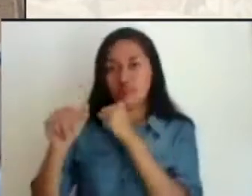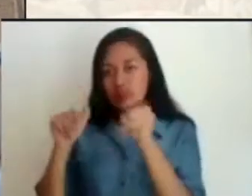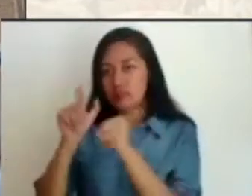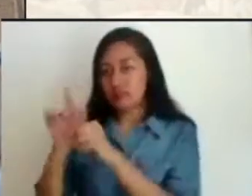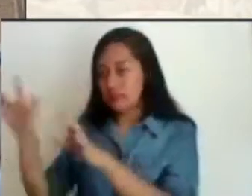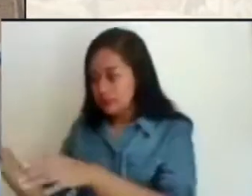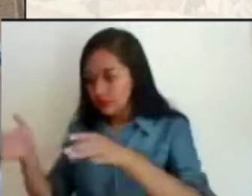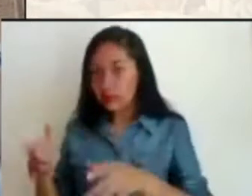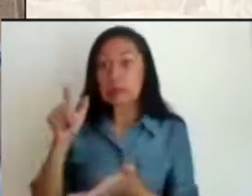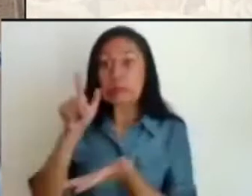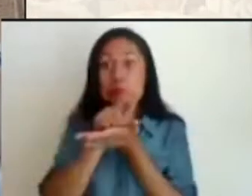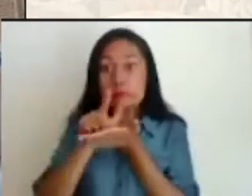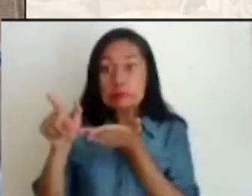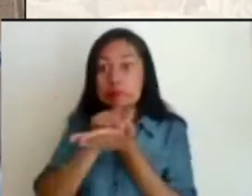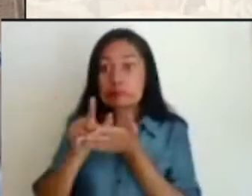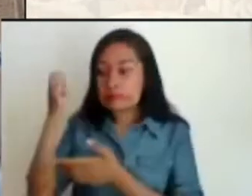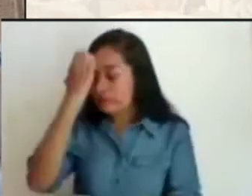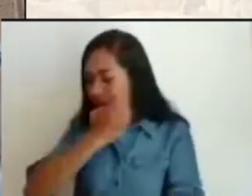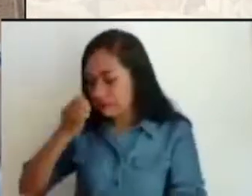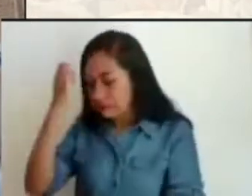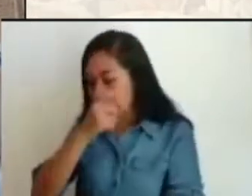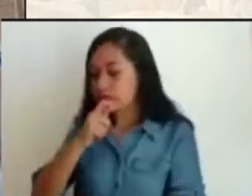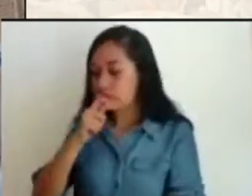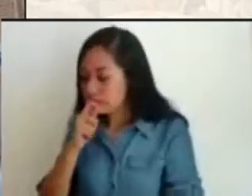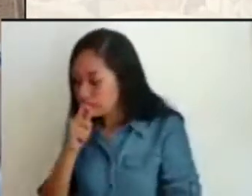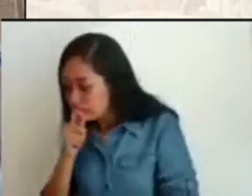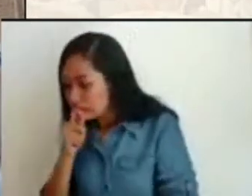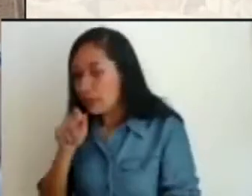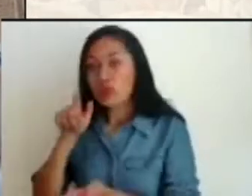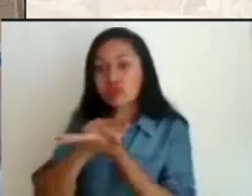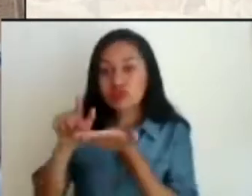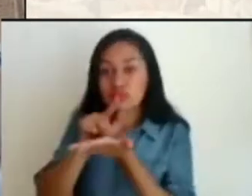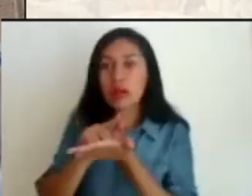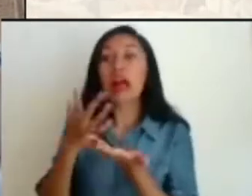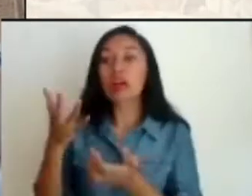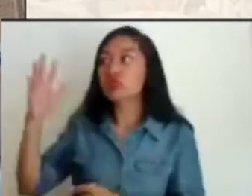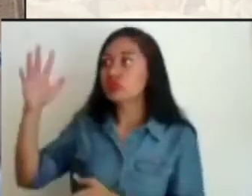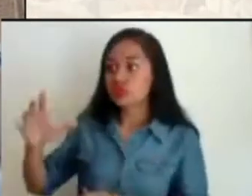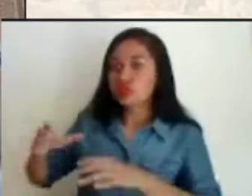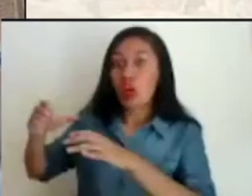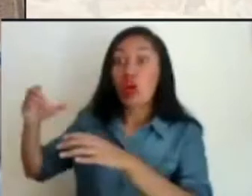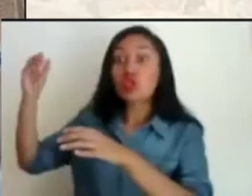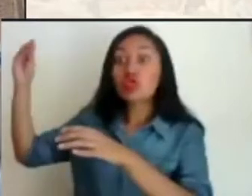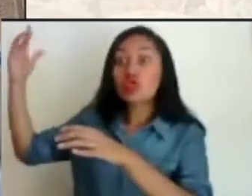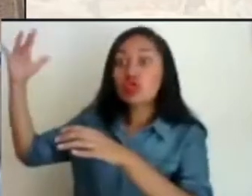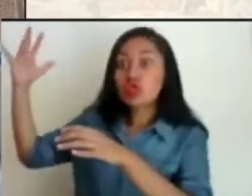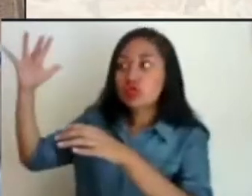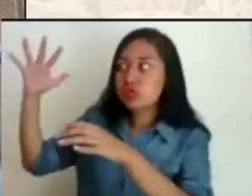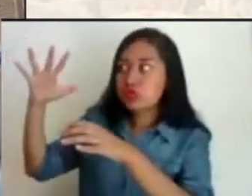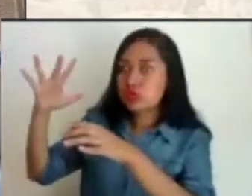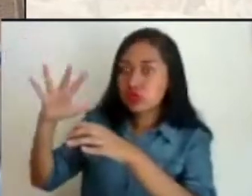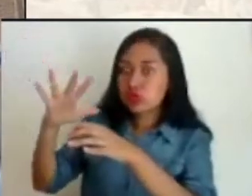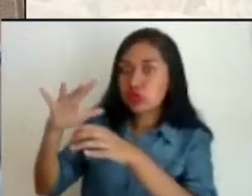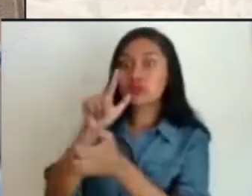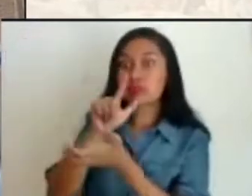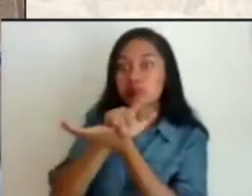maneras: la exposición al sol, lavarlos con agua salada o pasarles por